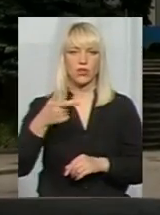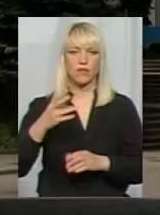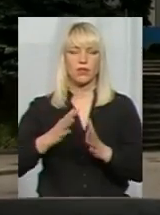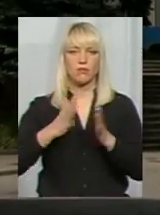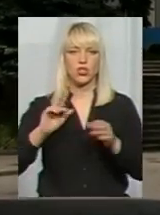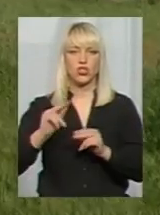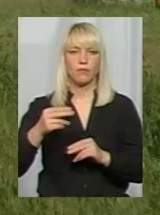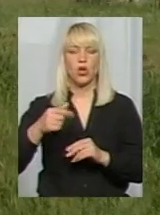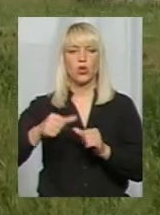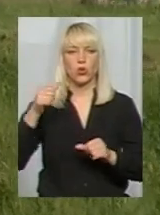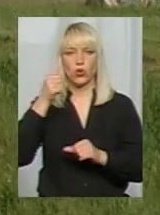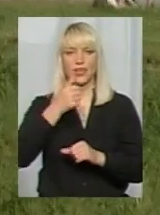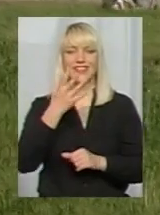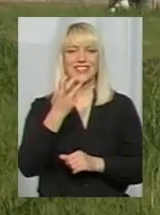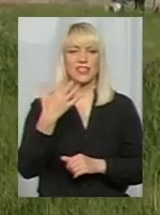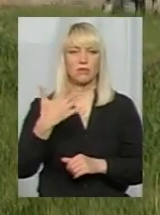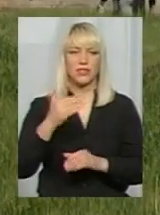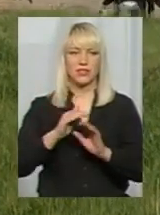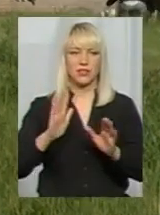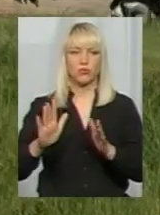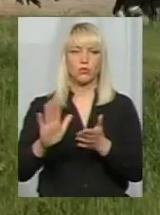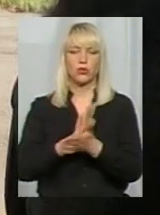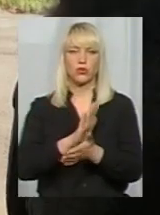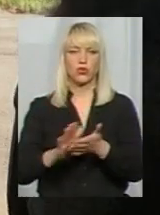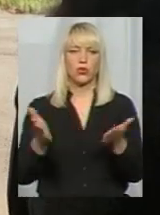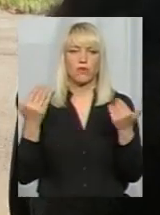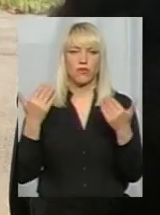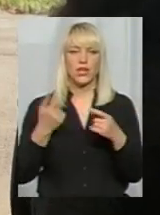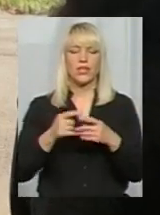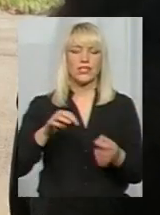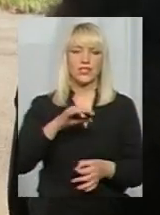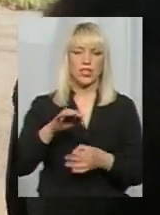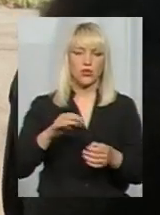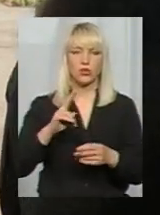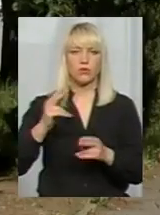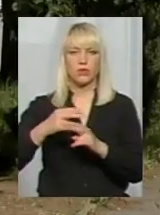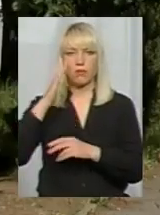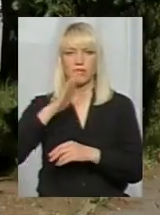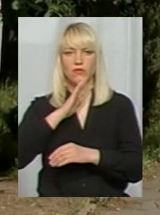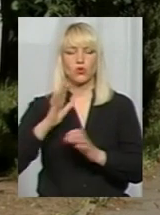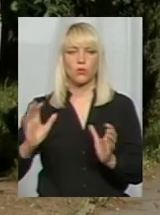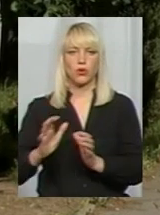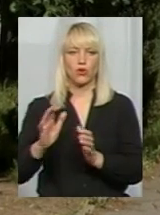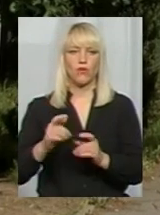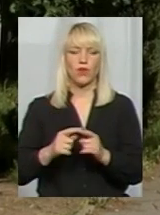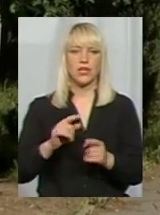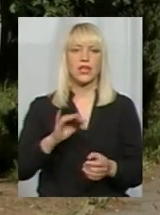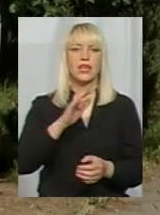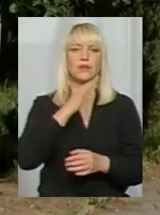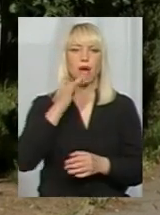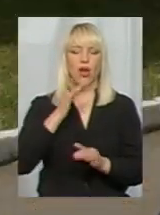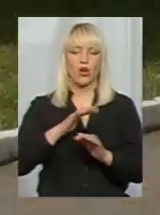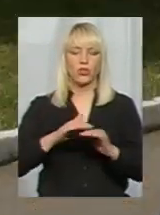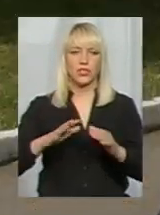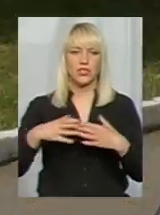відпочиватимуть безкоштовно. Це сироти, діти позбавлені батьківського опікування, діти з багатодітних родин. Потівки для них придбали за рахунок